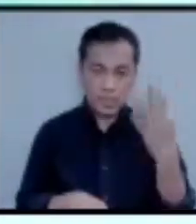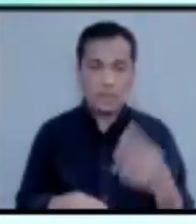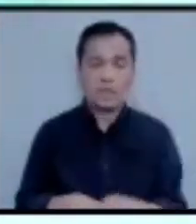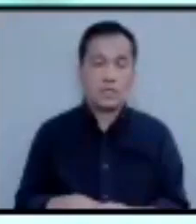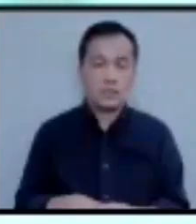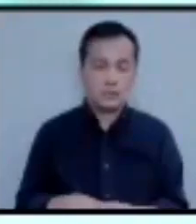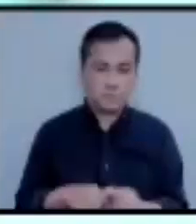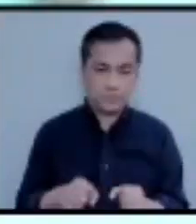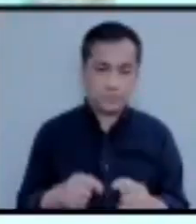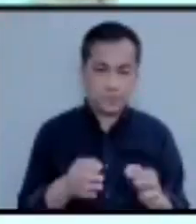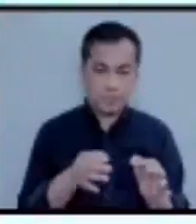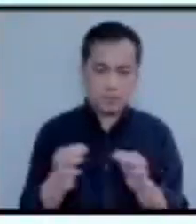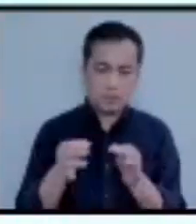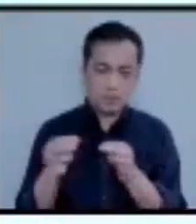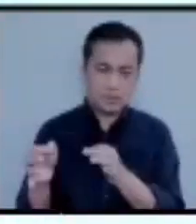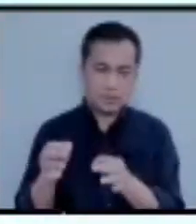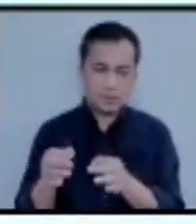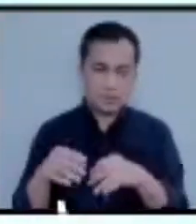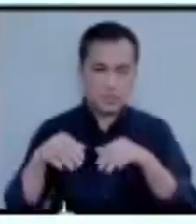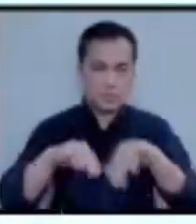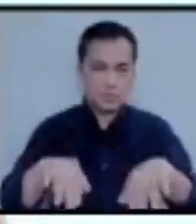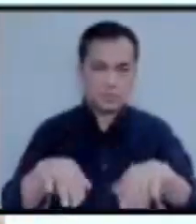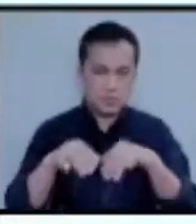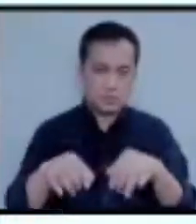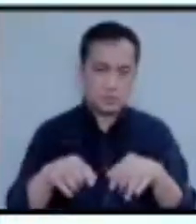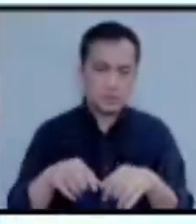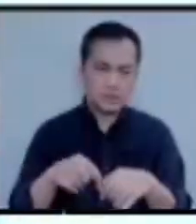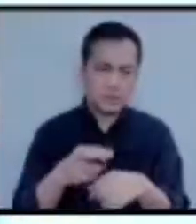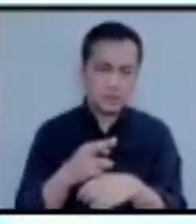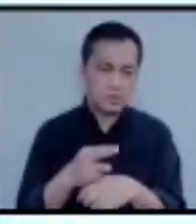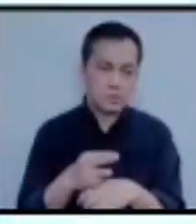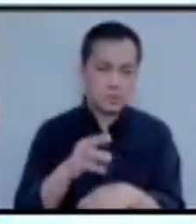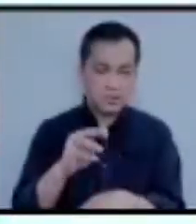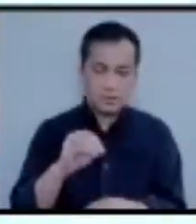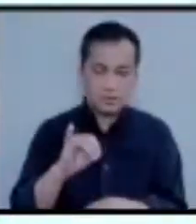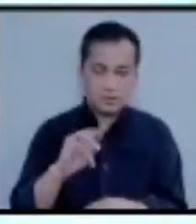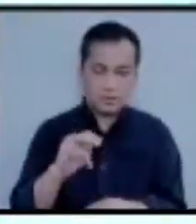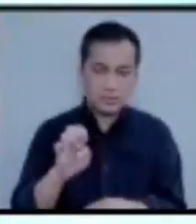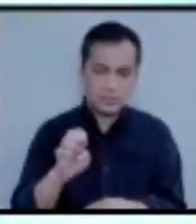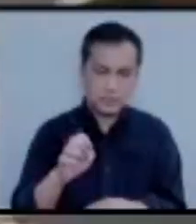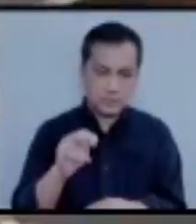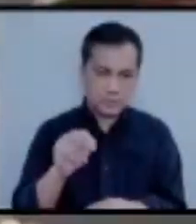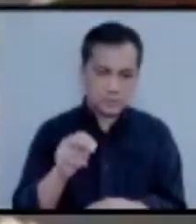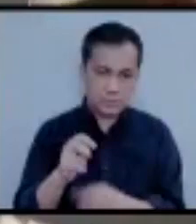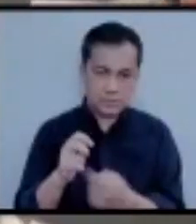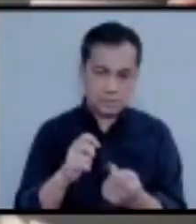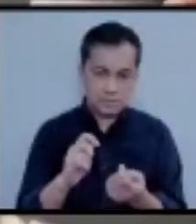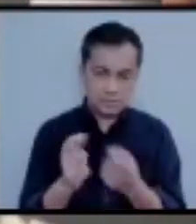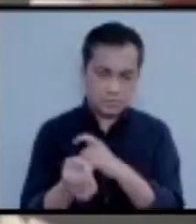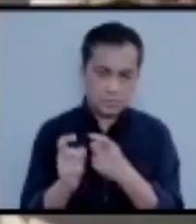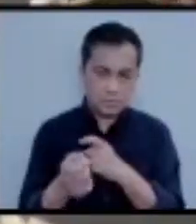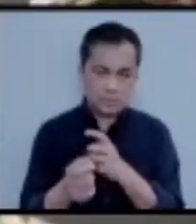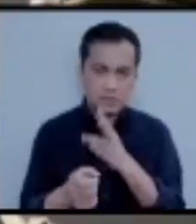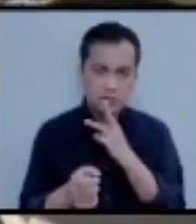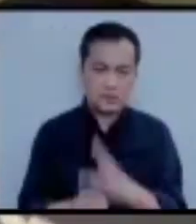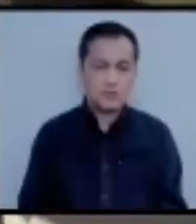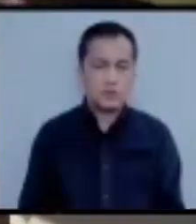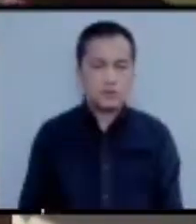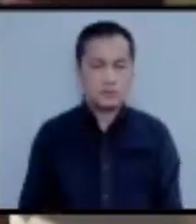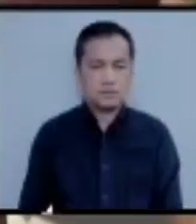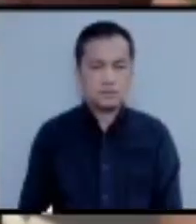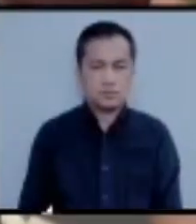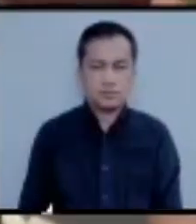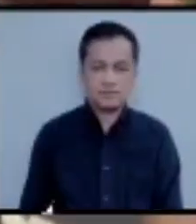ipagpaliban muna ang swimming pool maintenance work dahil kailangan ng draining at pagpapalit ng tubig. There are many who enjoy golf.